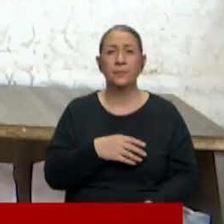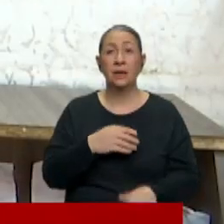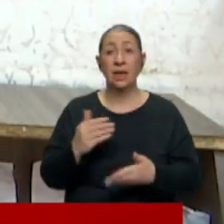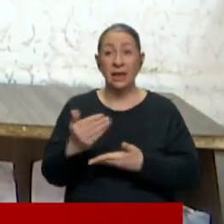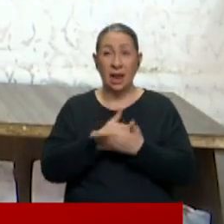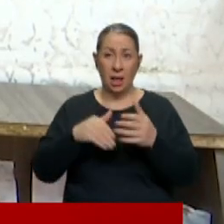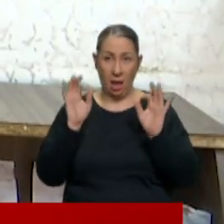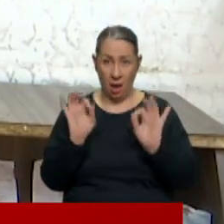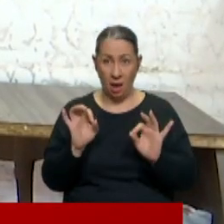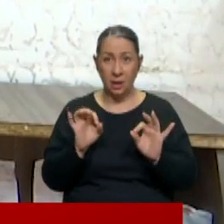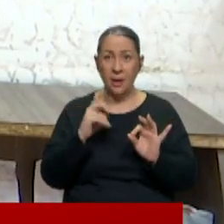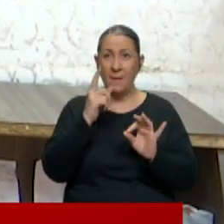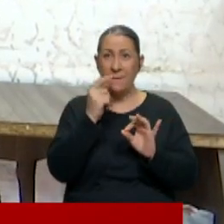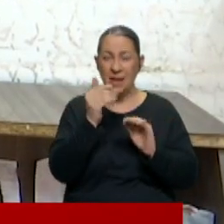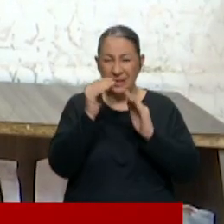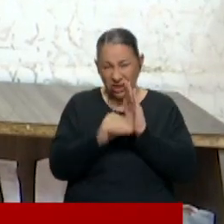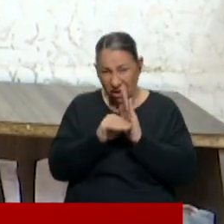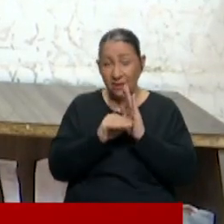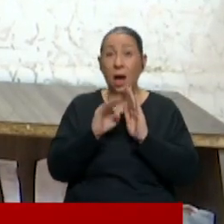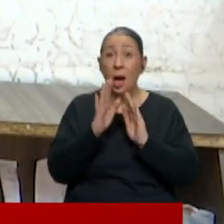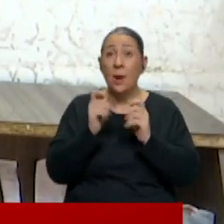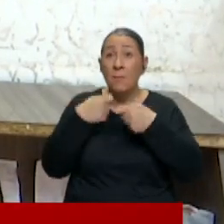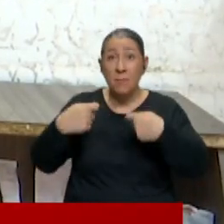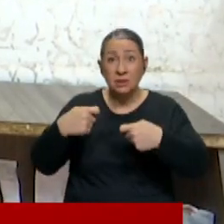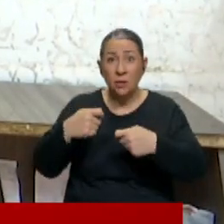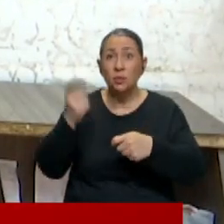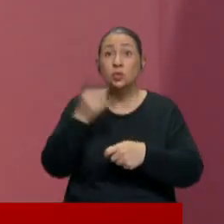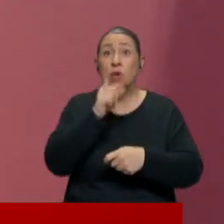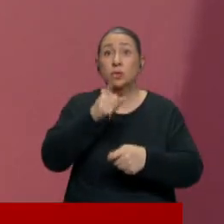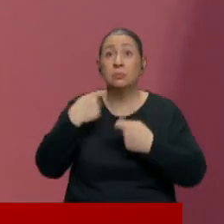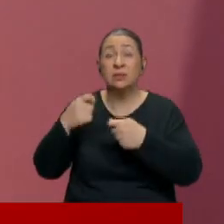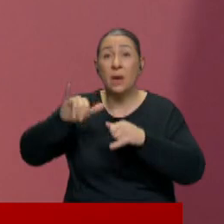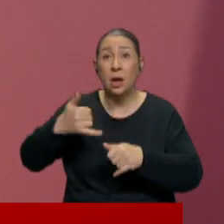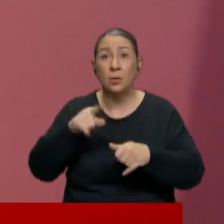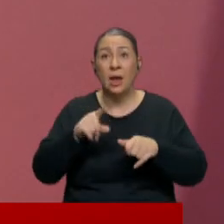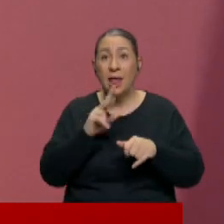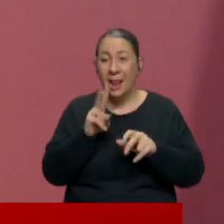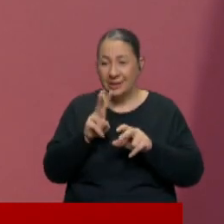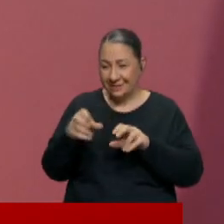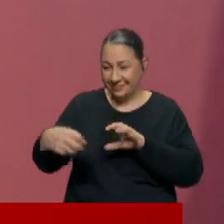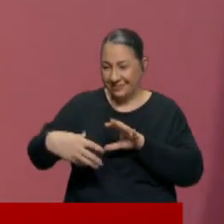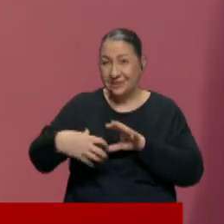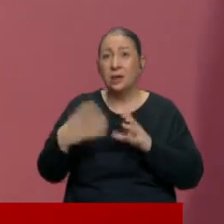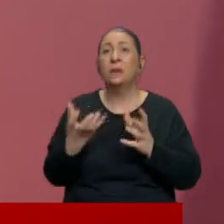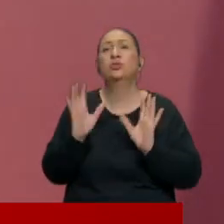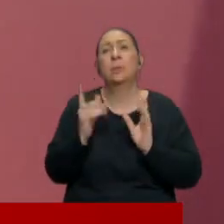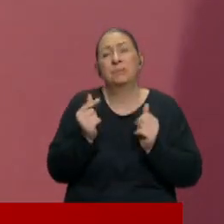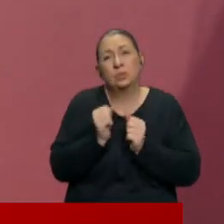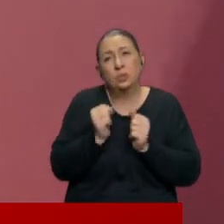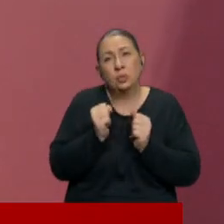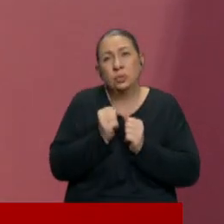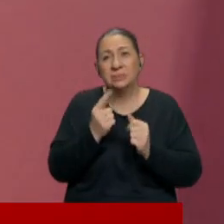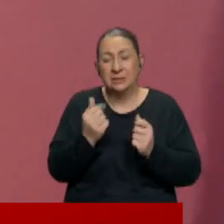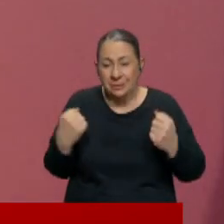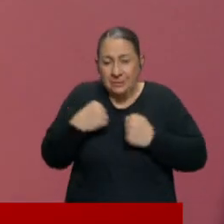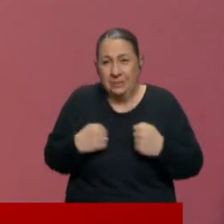Gelirimiz aynı. Hani bir tık hatta aşağıda ama gider %100 arttı. Burada elektrik sobası yakıyordum. Onu yakmayacağım. Biraz üşüyerek, biraz